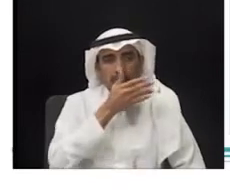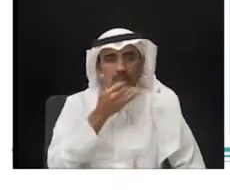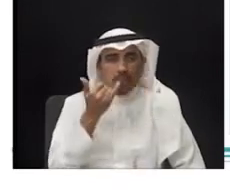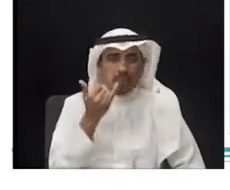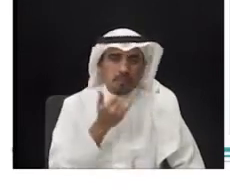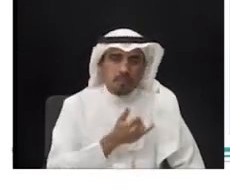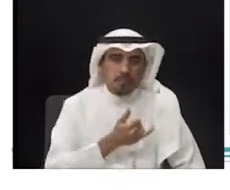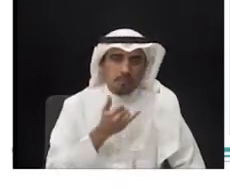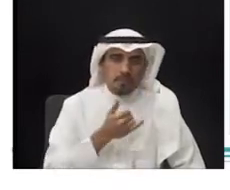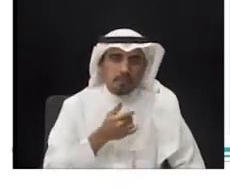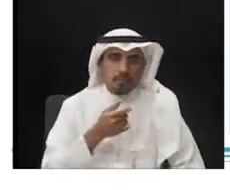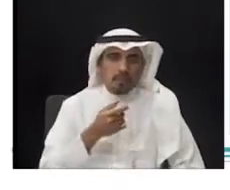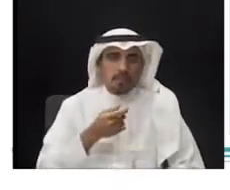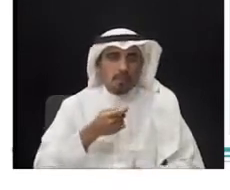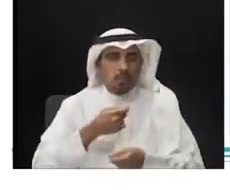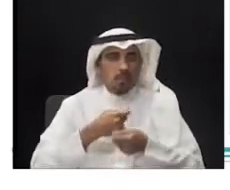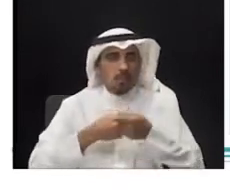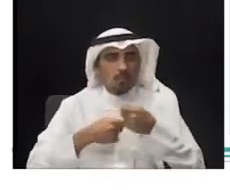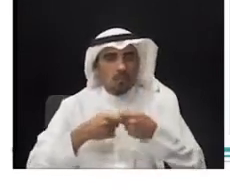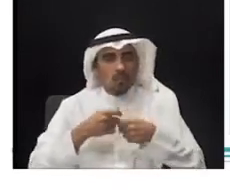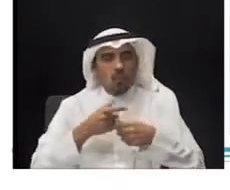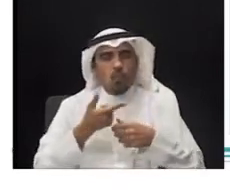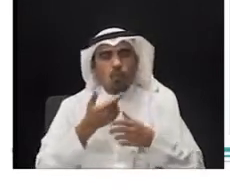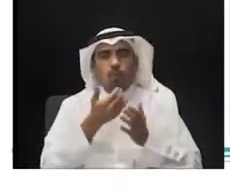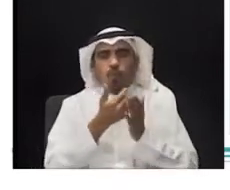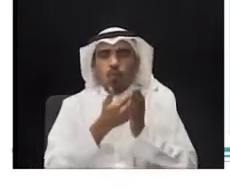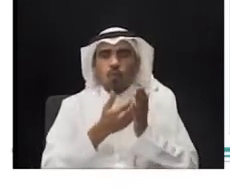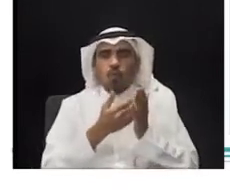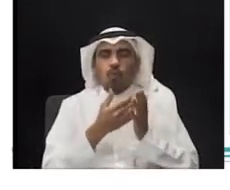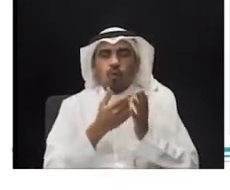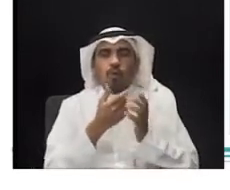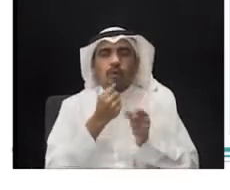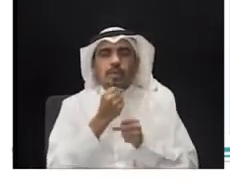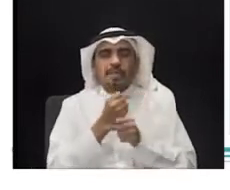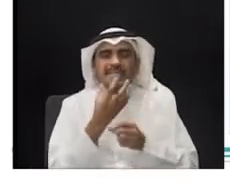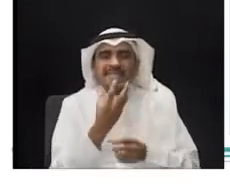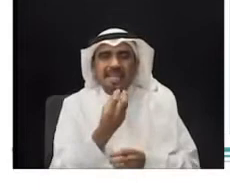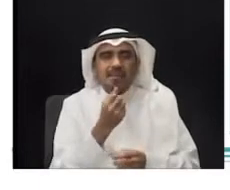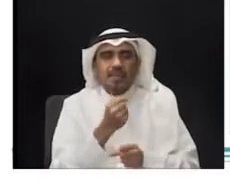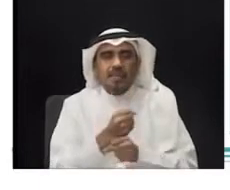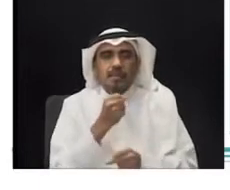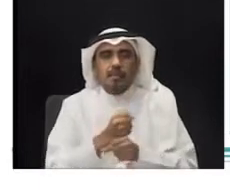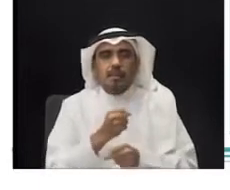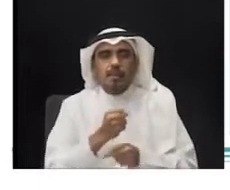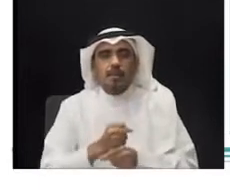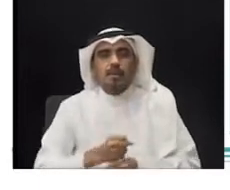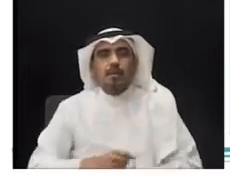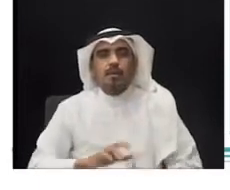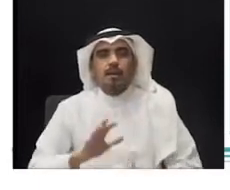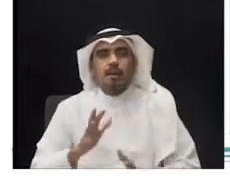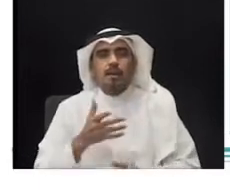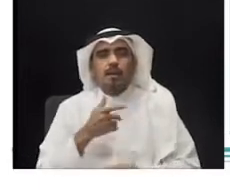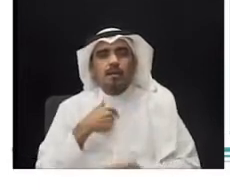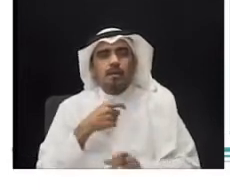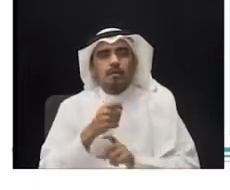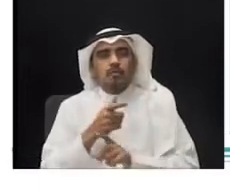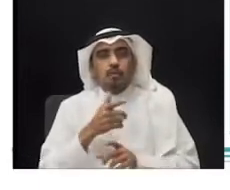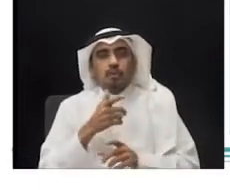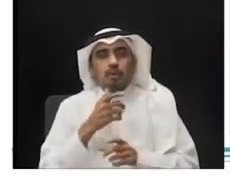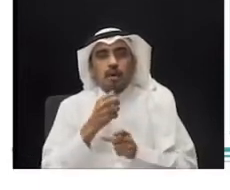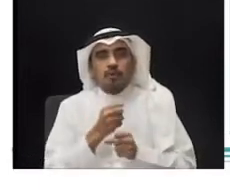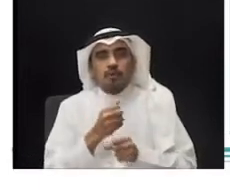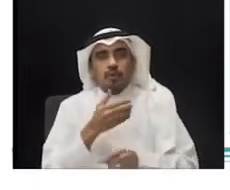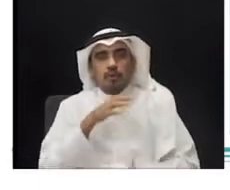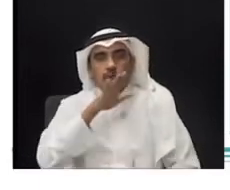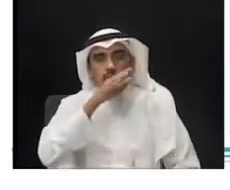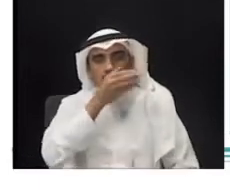يعد الماء من أهم الثروات التي يجب المحافظة عليها والاقتصاد في استعمالها. اكتب ما يمكن الإسهام به في ذلك. ما هي الأشياء التي ممكن